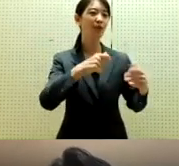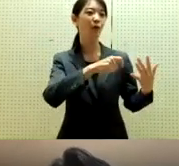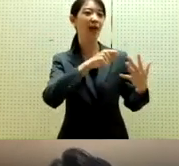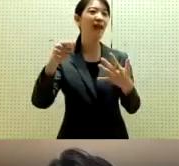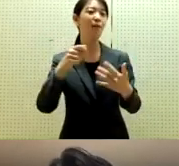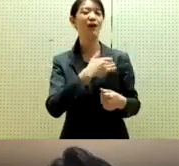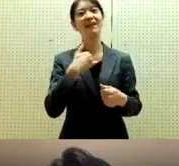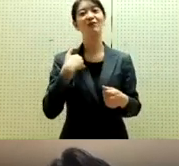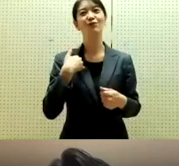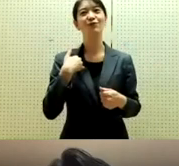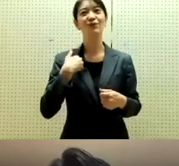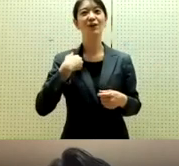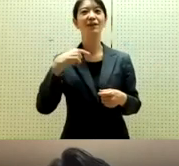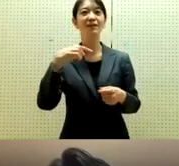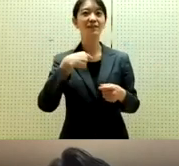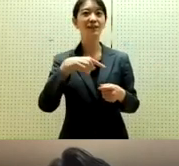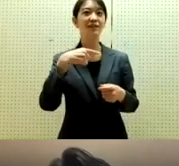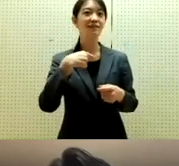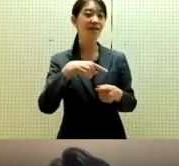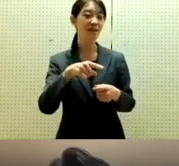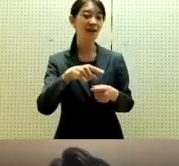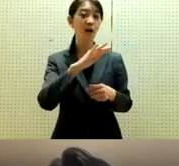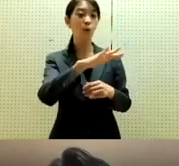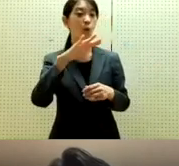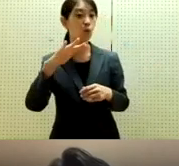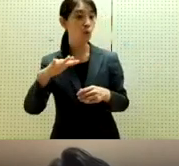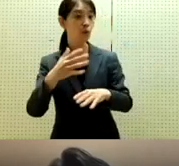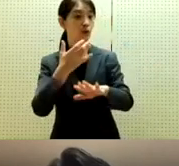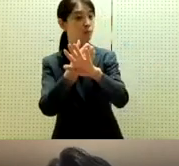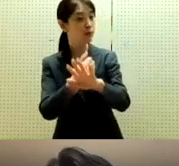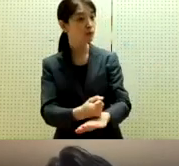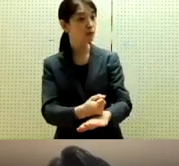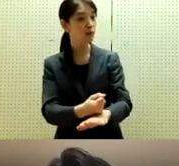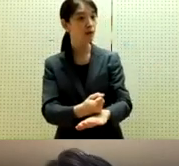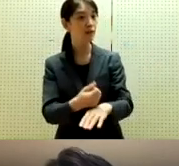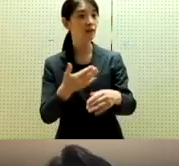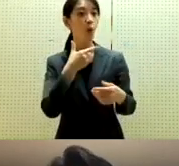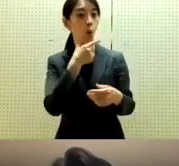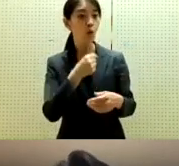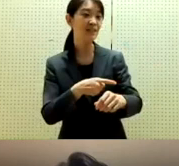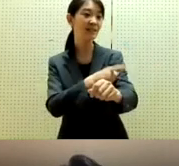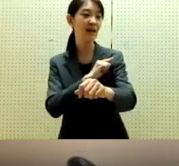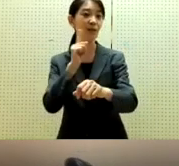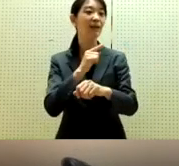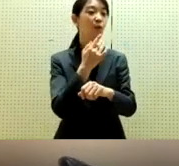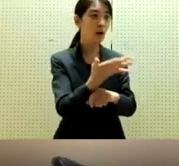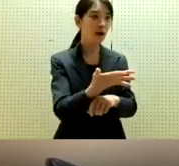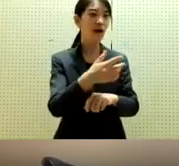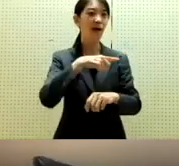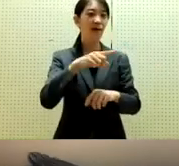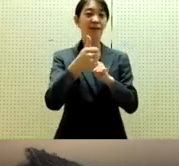がその授業で一体今子どもたちに身につけさせたい力は本当は何なのかっていうところを見失ってないと思うんですよ、 う